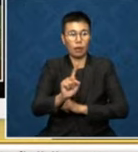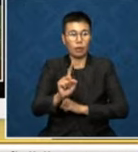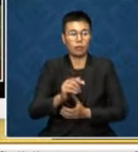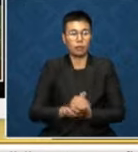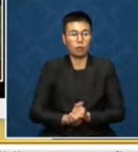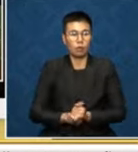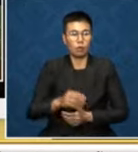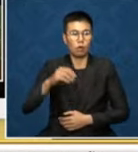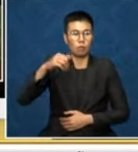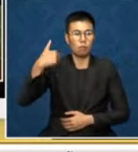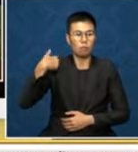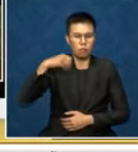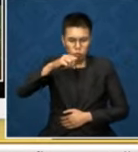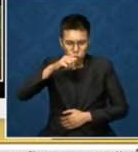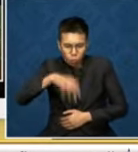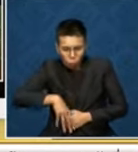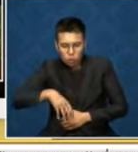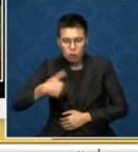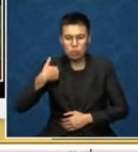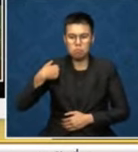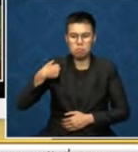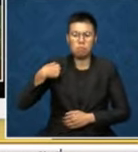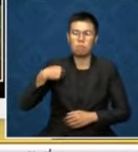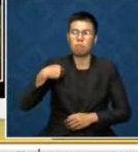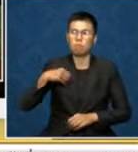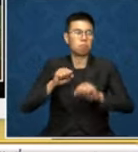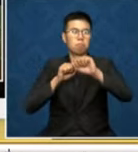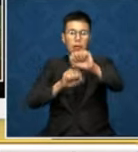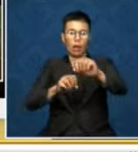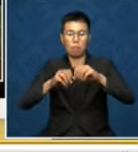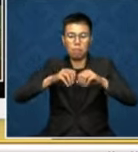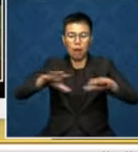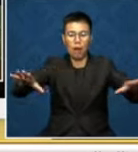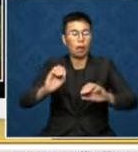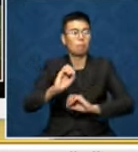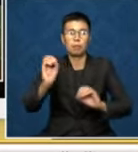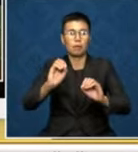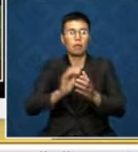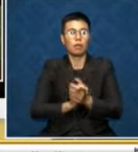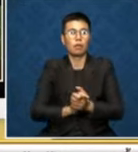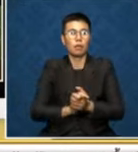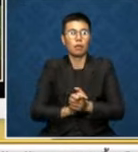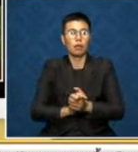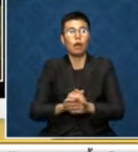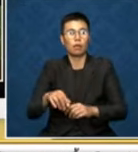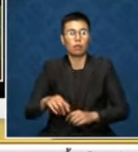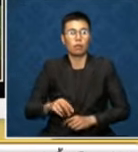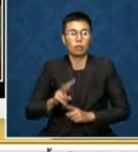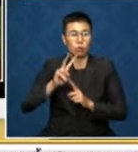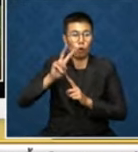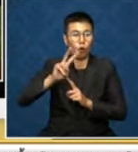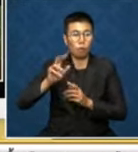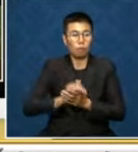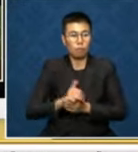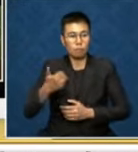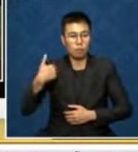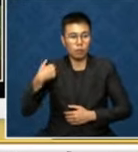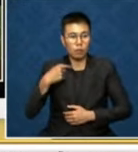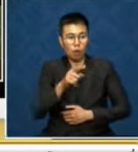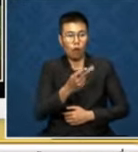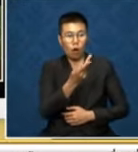ตกหล่นหรือไม่เคยประกาศเลยนะครับข้อที่2ก็คือพื้นที่ที่น้ำไหลผ่านจากการบริหารจัดการนะครับเช่นคลองรังสิตคลองบางโพเหนือคลองบางหล